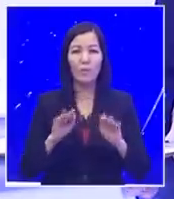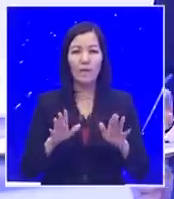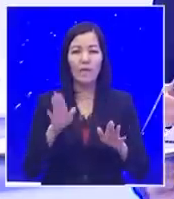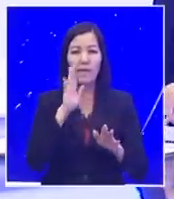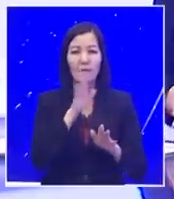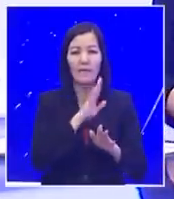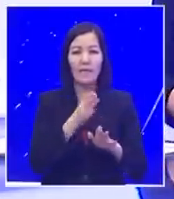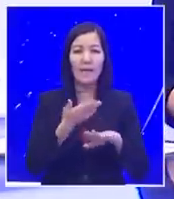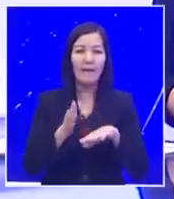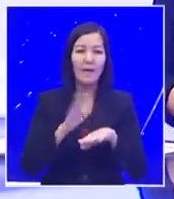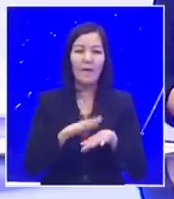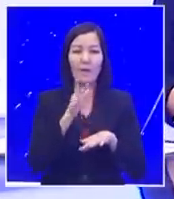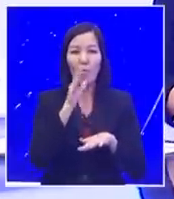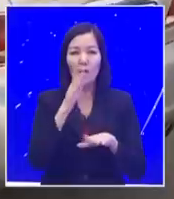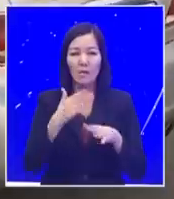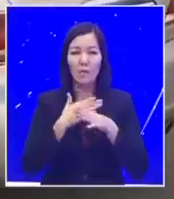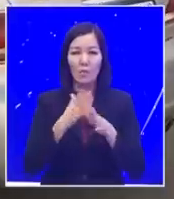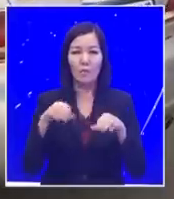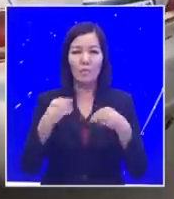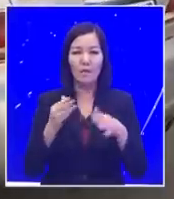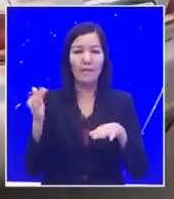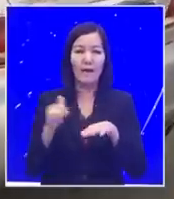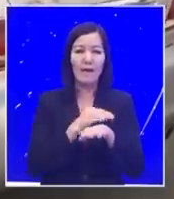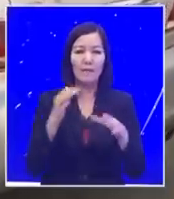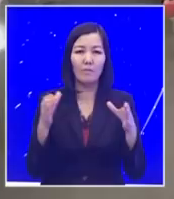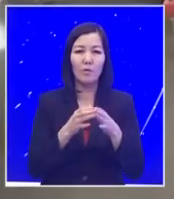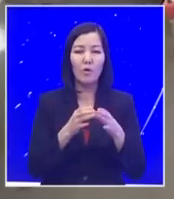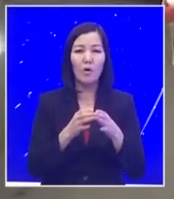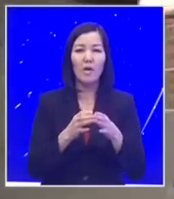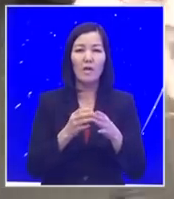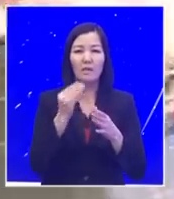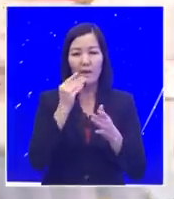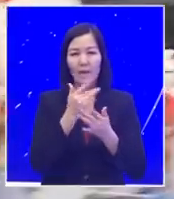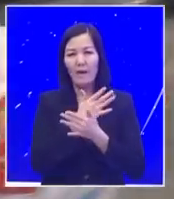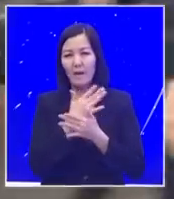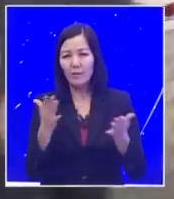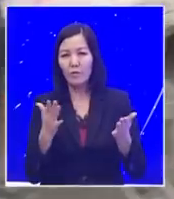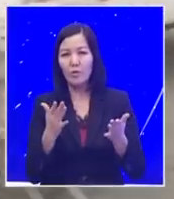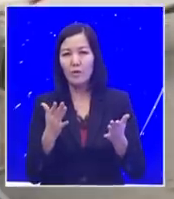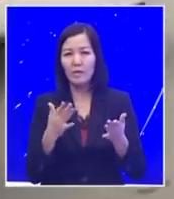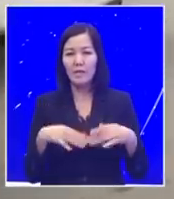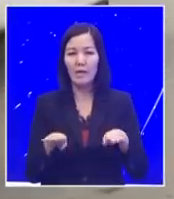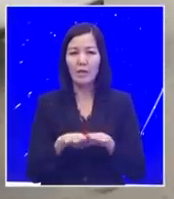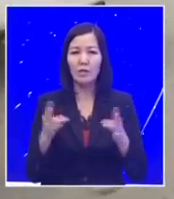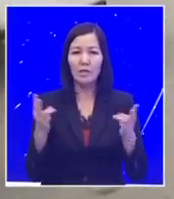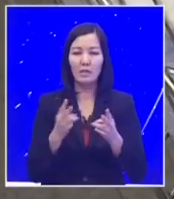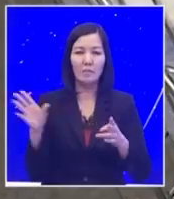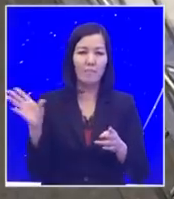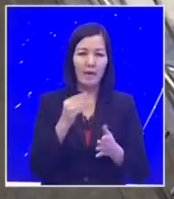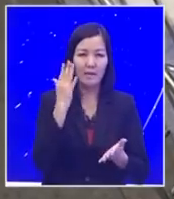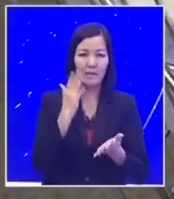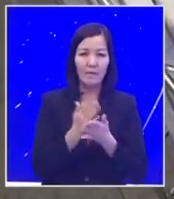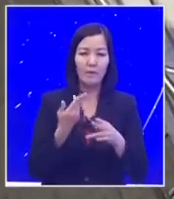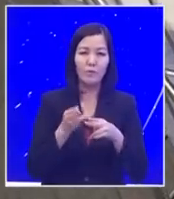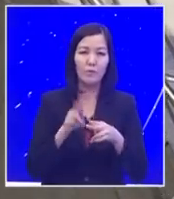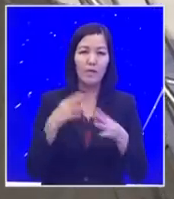аналарға қысылтаяң шақта көмек қолын созды. Қайырымдылық қоржында ұн, қант, сұйық май мен нан өнімдері секілді аса қажетті